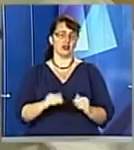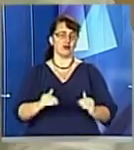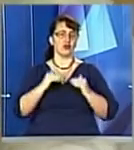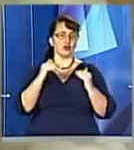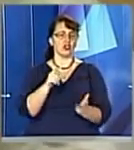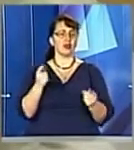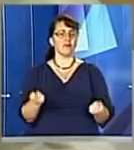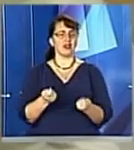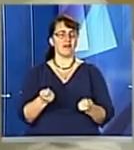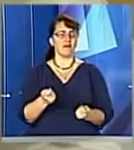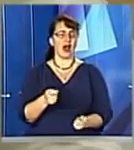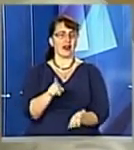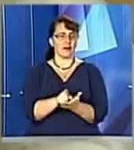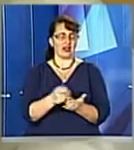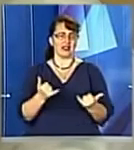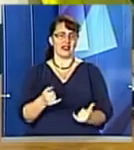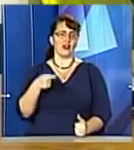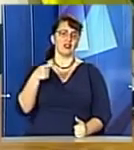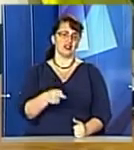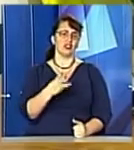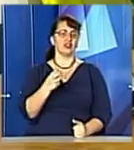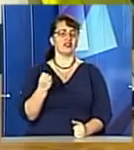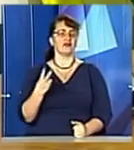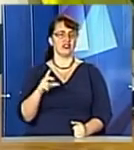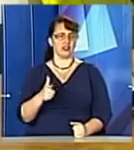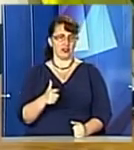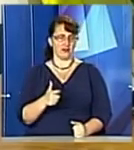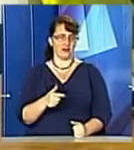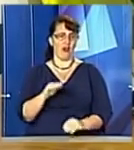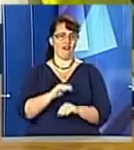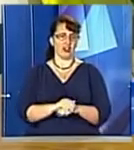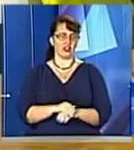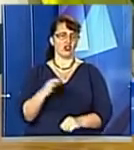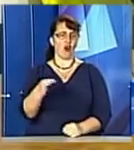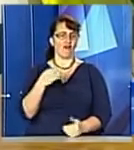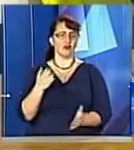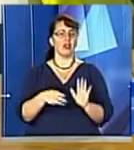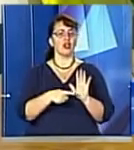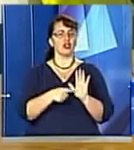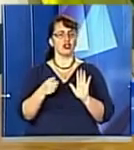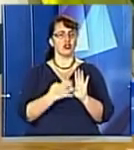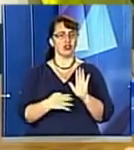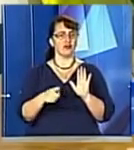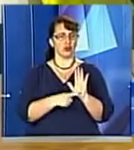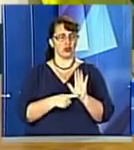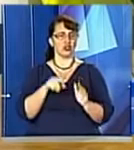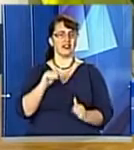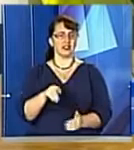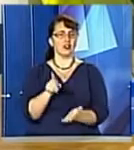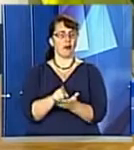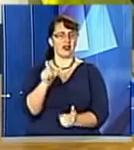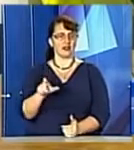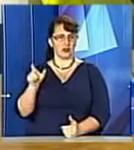вона становить 1312 гривень. Фактично на обліку в області перебуває 696 тисяч пенсіонерів. В